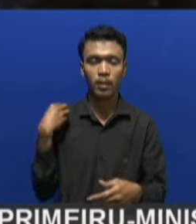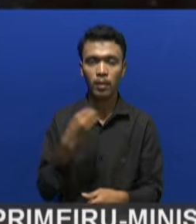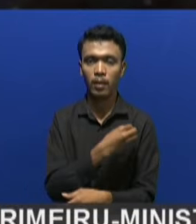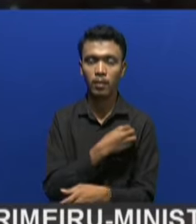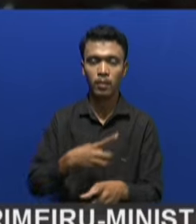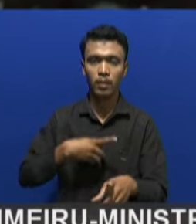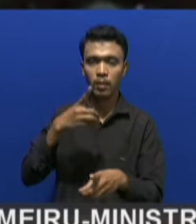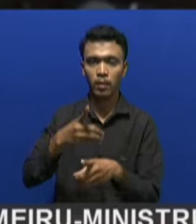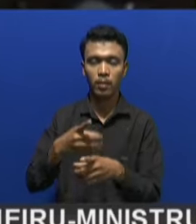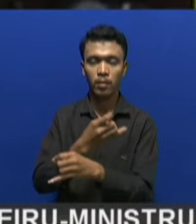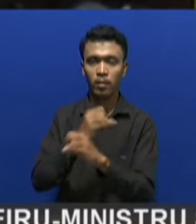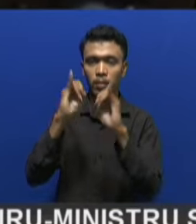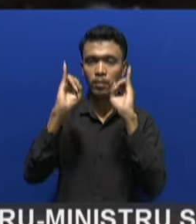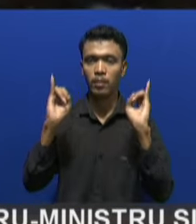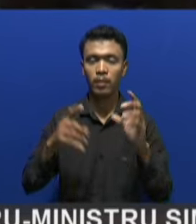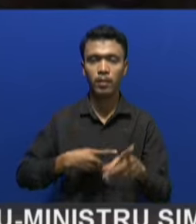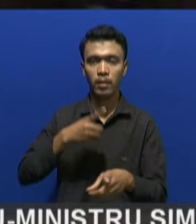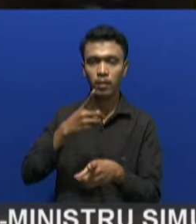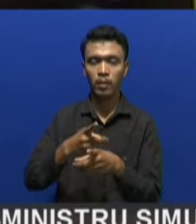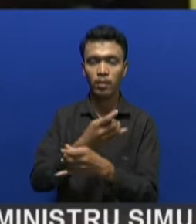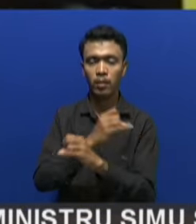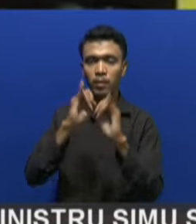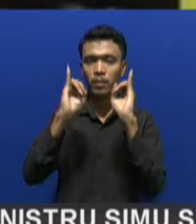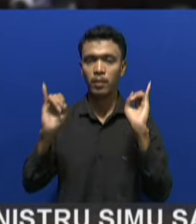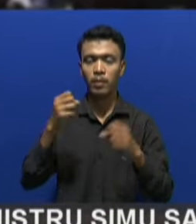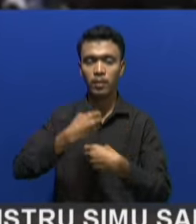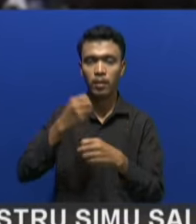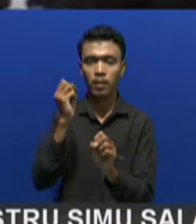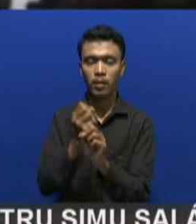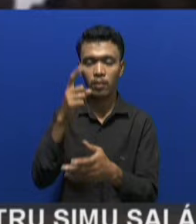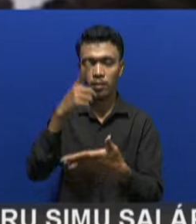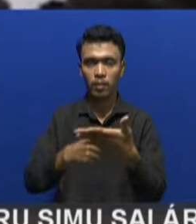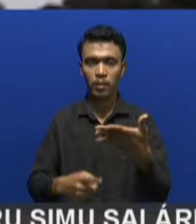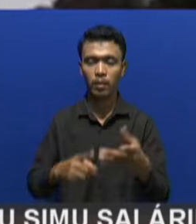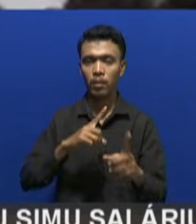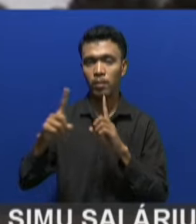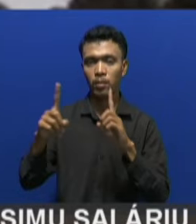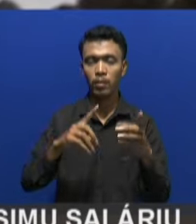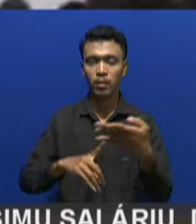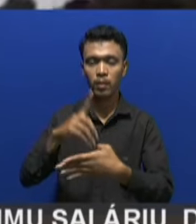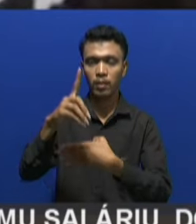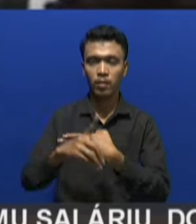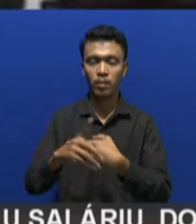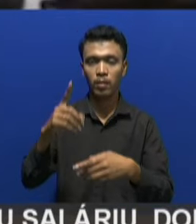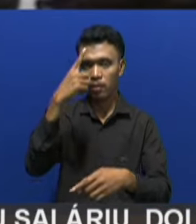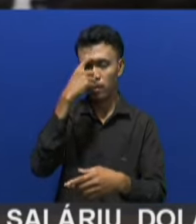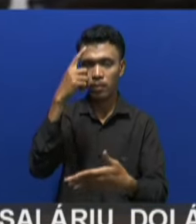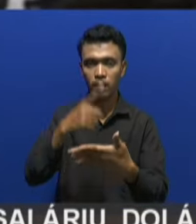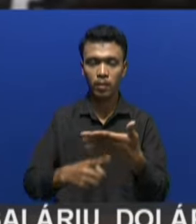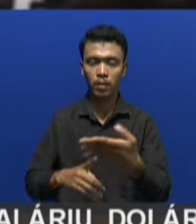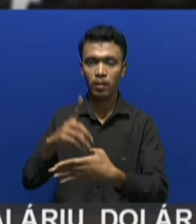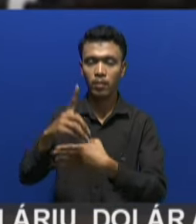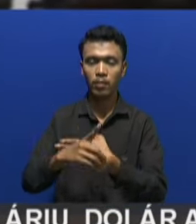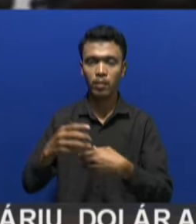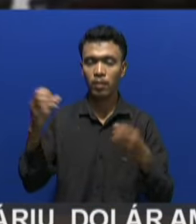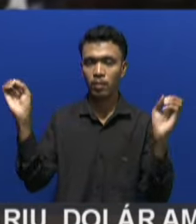direito mak atu ukunan. Direito ukunan apa hal saya? Tur bah tekeh larai. Saya mak kolek kono desenvolvement. Tama sa desenvolvement la lao. Laos probleme